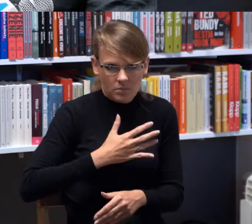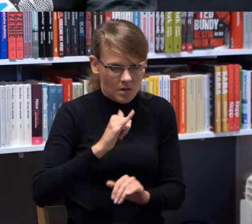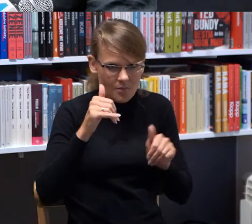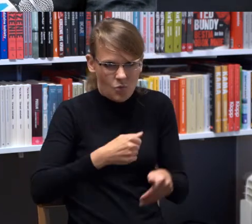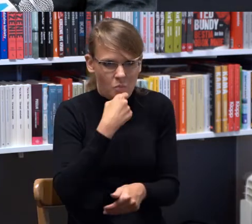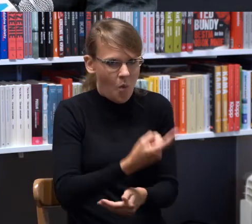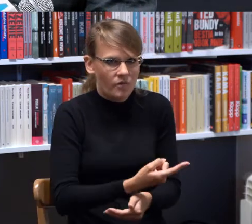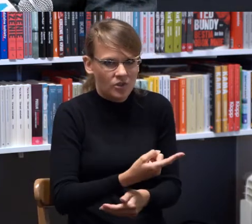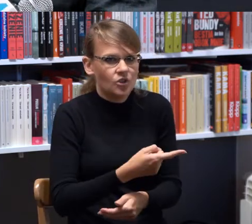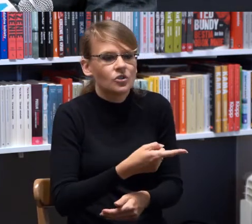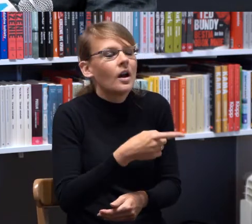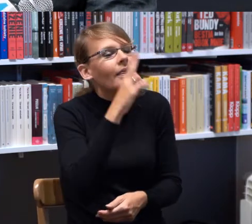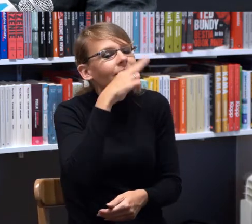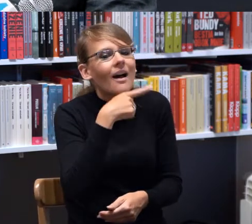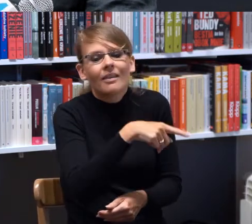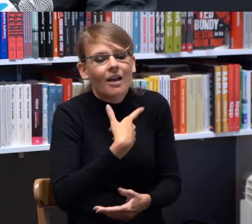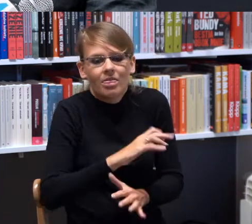kocha swojego ojca.